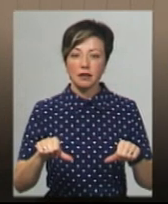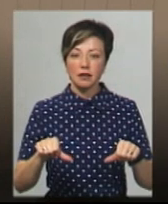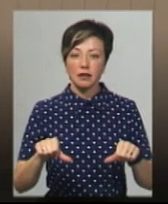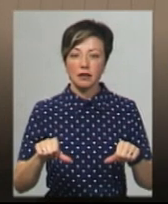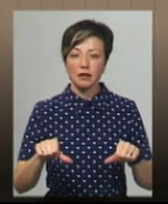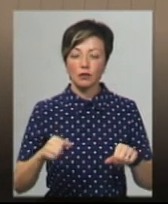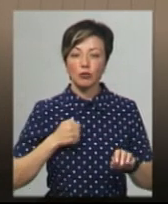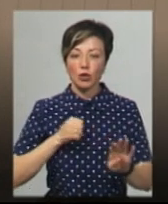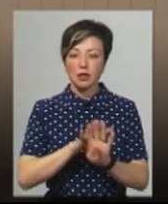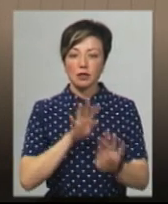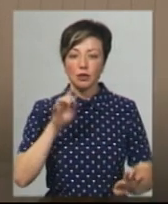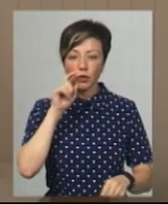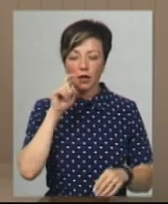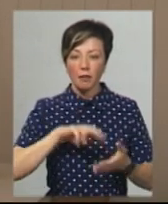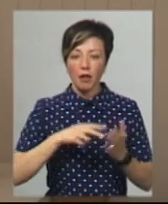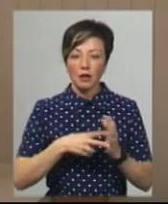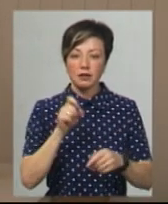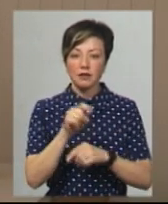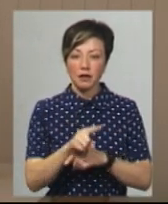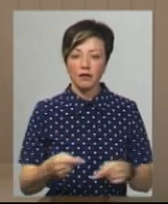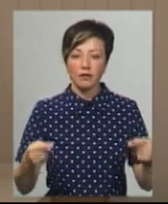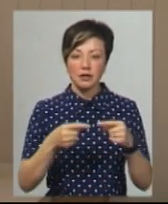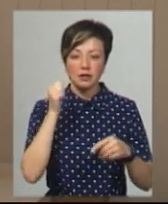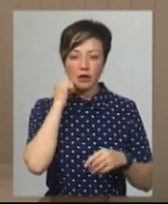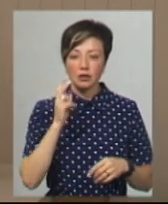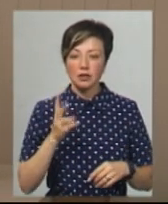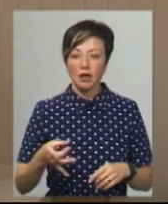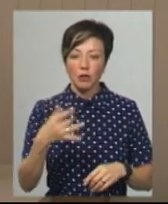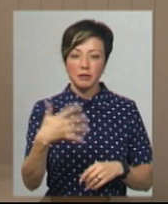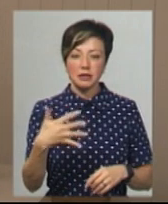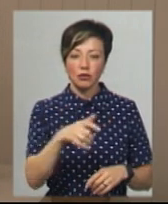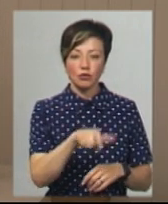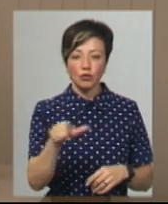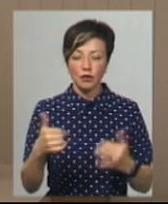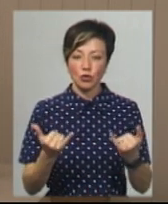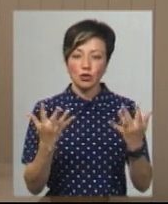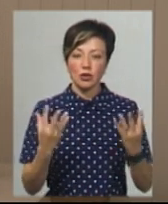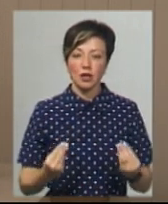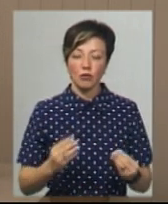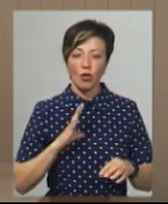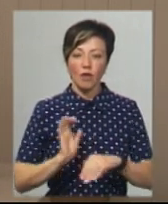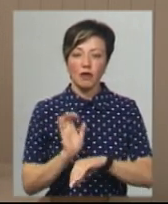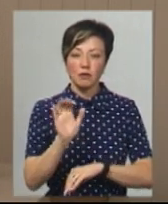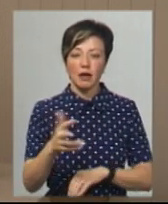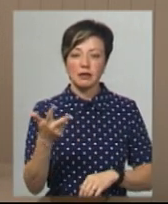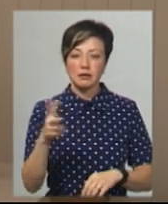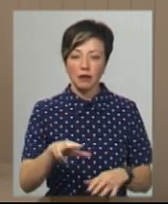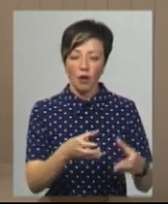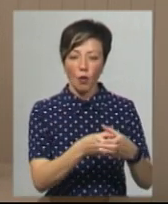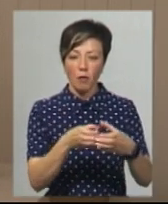лав Збройних сил України. Планове завдання визначено на Старокостянтинівський район 50 чоловік. На сьогоднішній день вже було відправлено